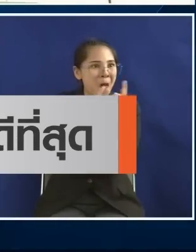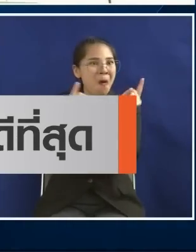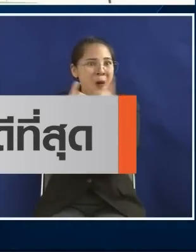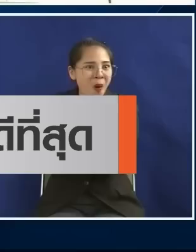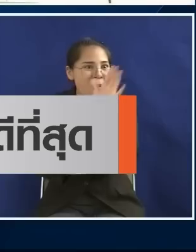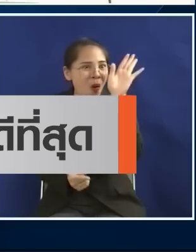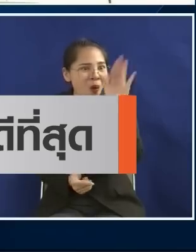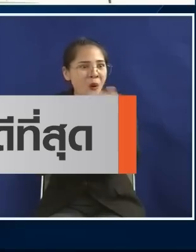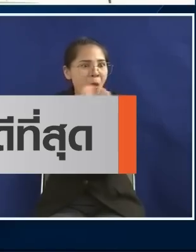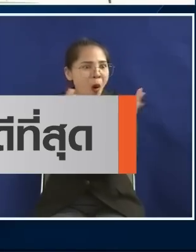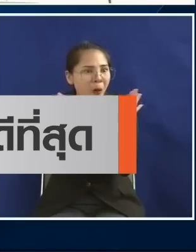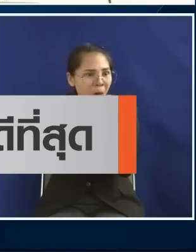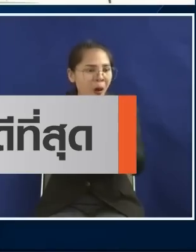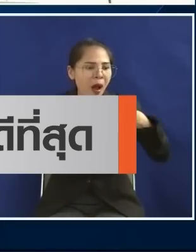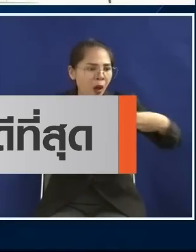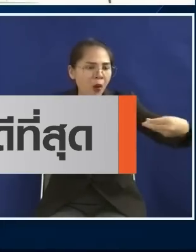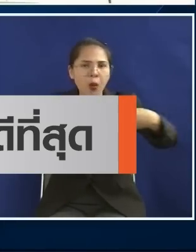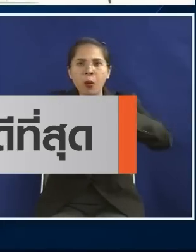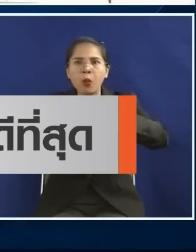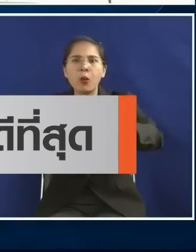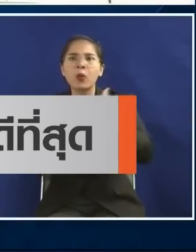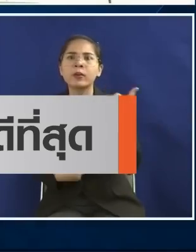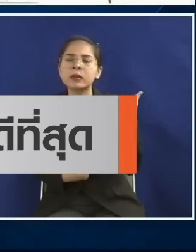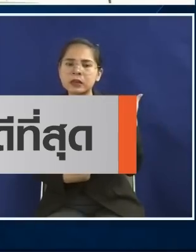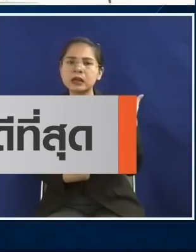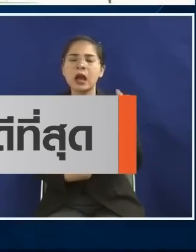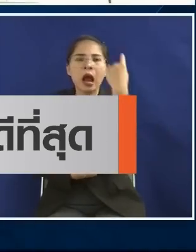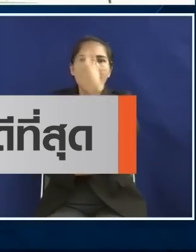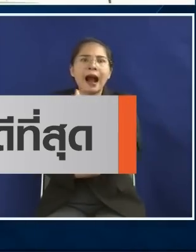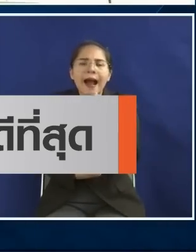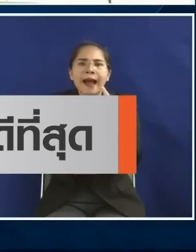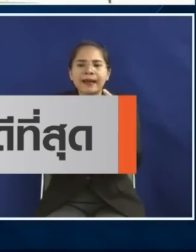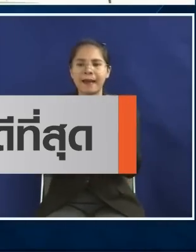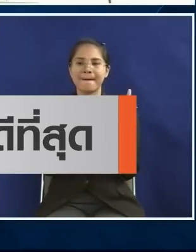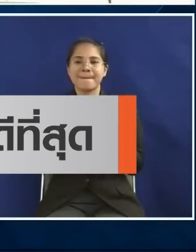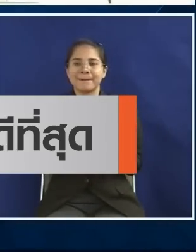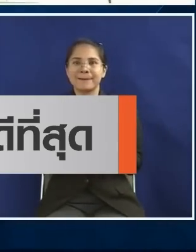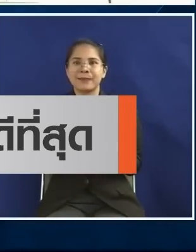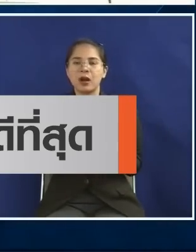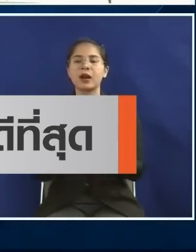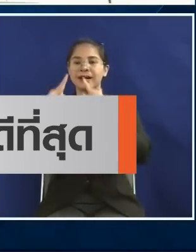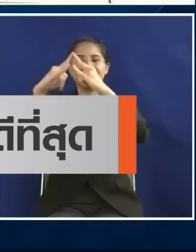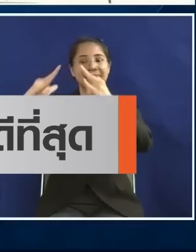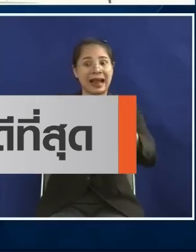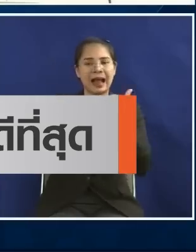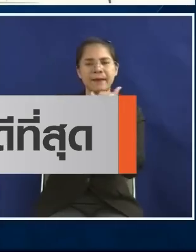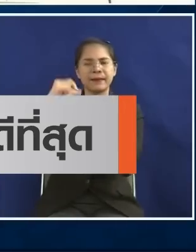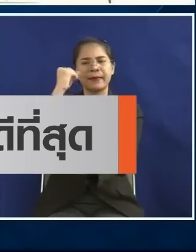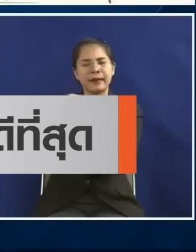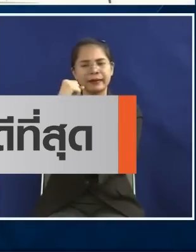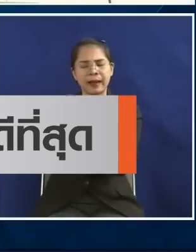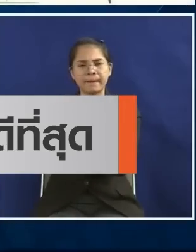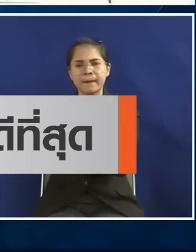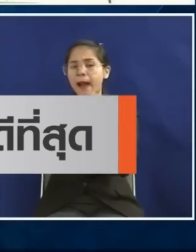จกรรมรวมตัวที่ไม่จำเป็นเช่นปาร์ตี้ส่วนบุคคลที่รวมคนจำนวนมากมีการดื่มเครื่องดื่มแอลกอฮอล์สังสรรค์กัน